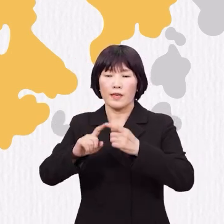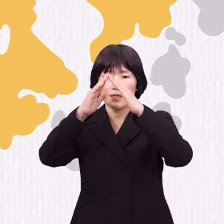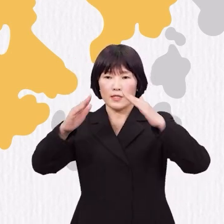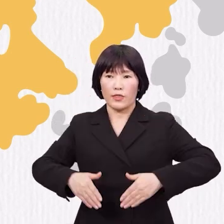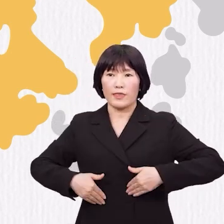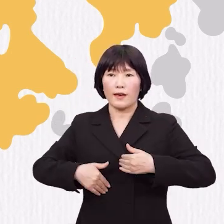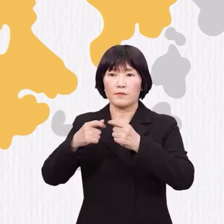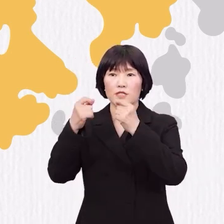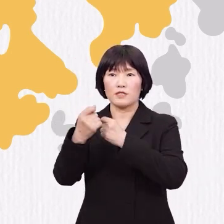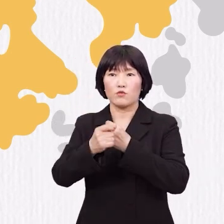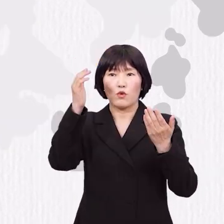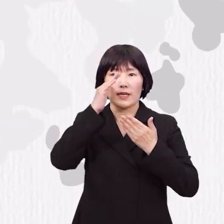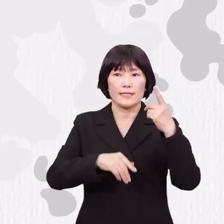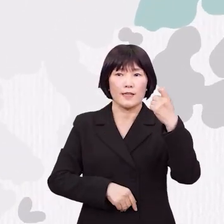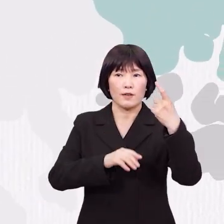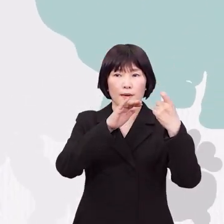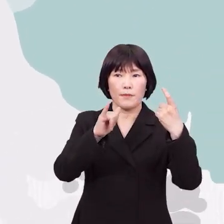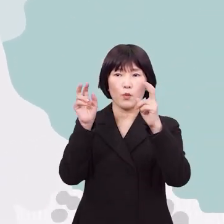직무훈련을 실시했습니다.